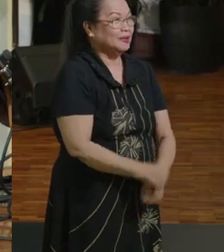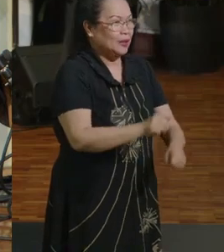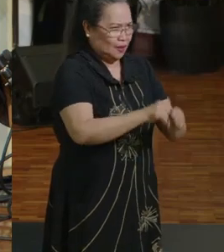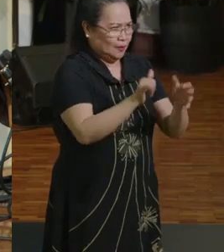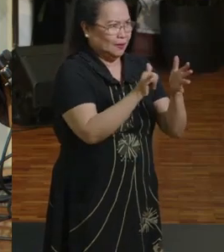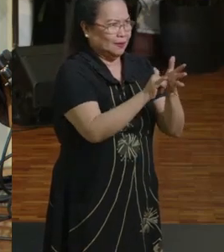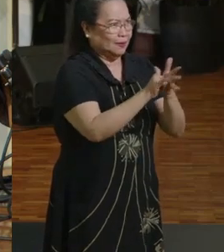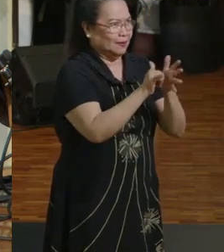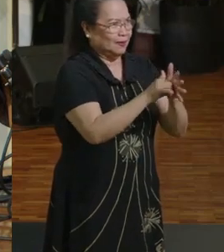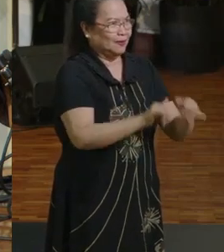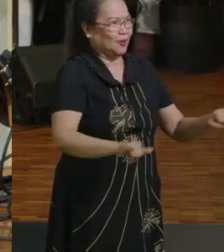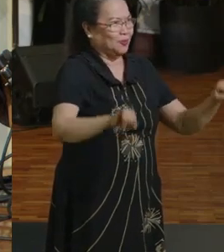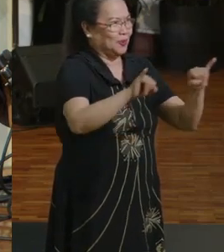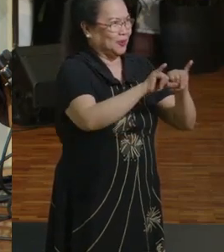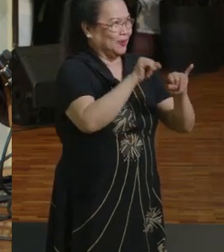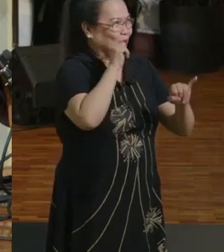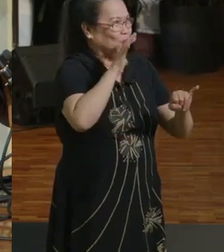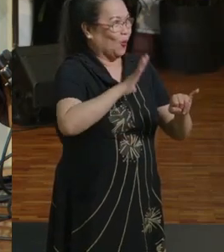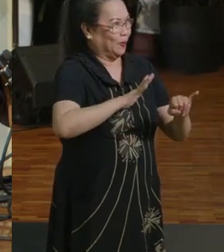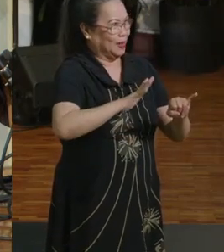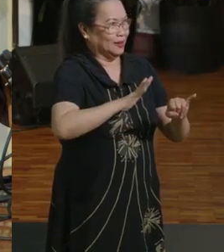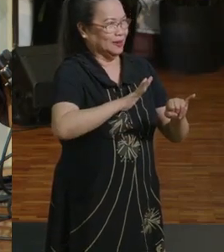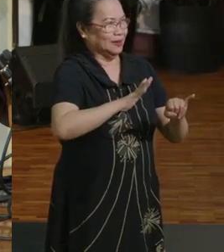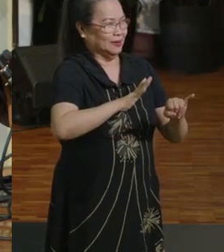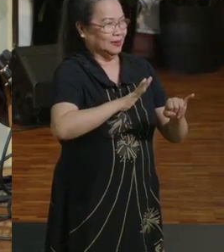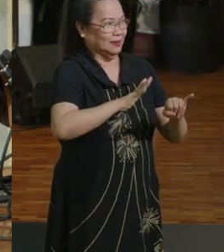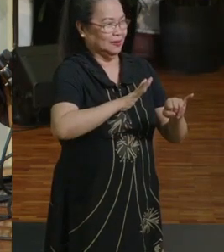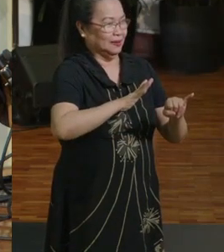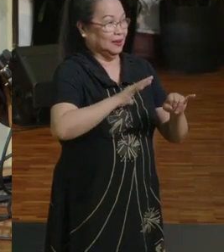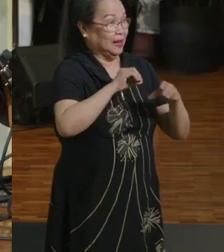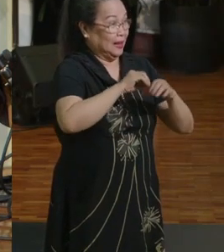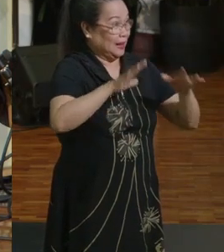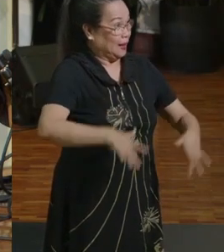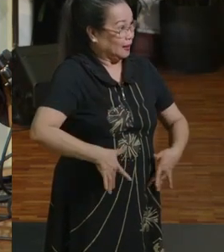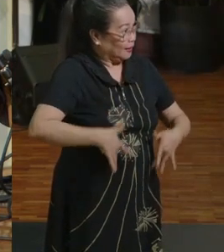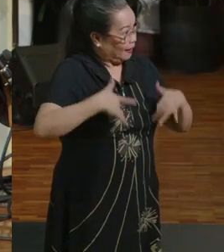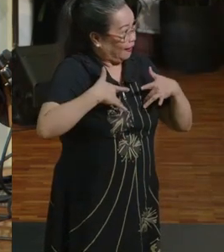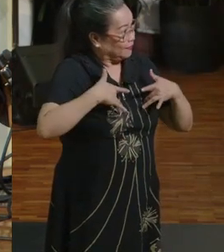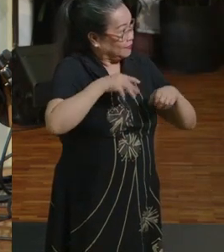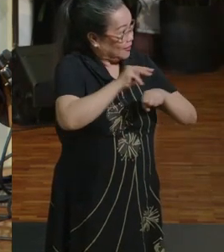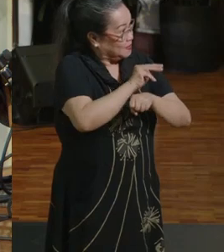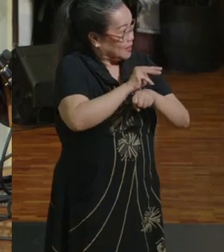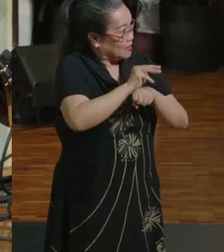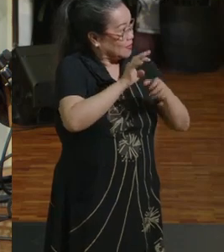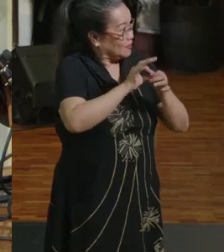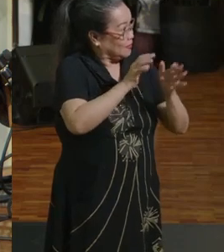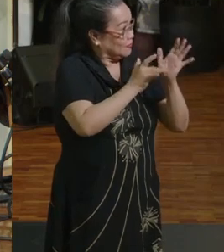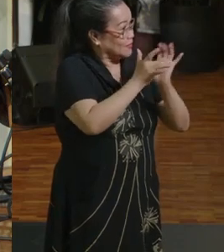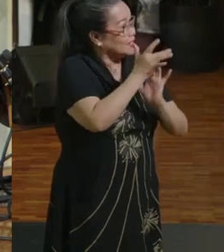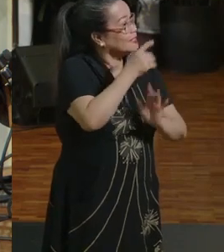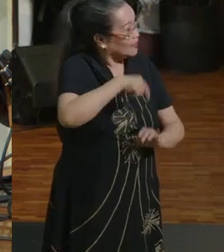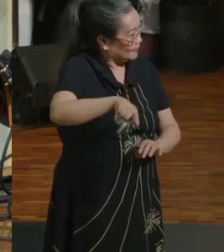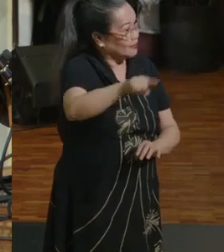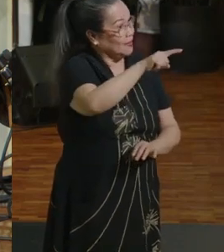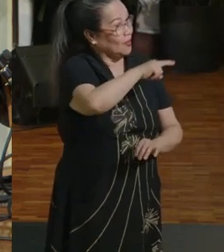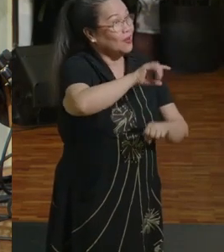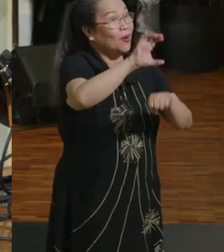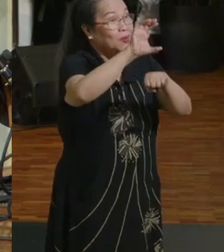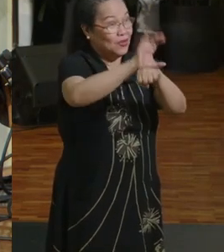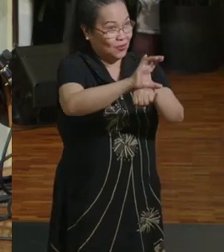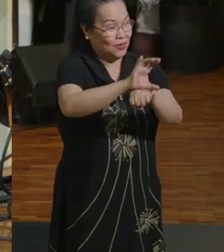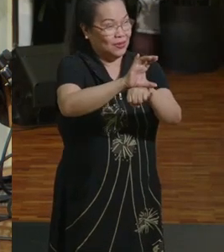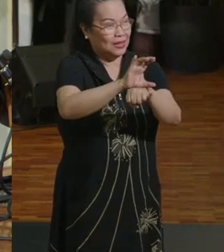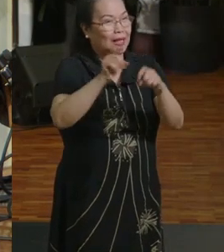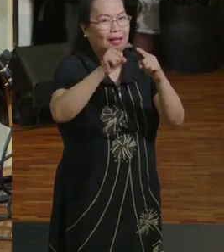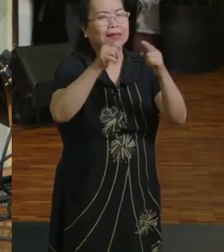Napakahalaga po ng role ng babae sa buhay at ministeryo ni Jesus at sa ating church